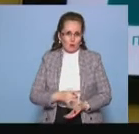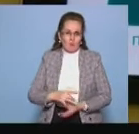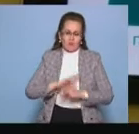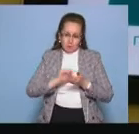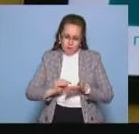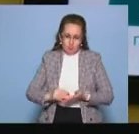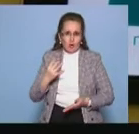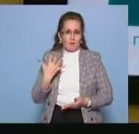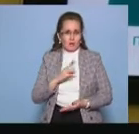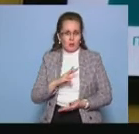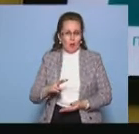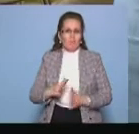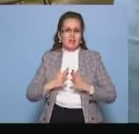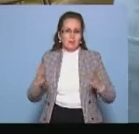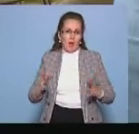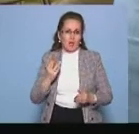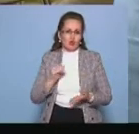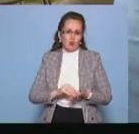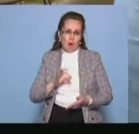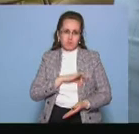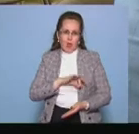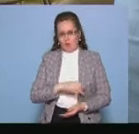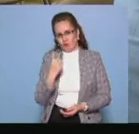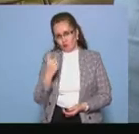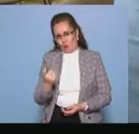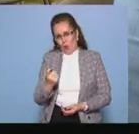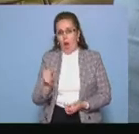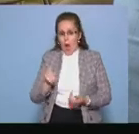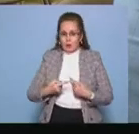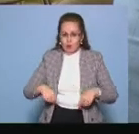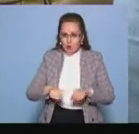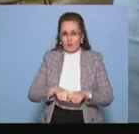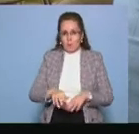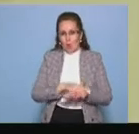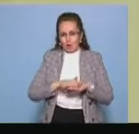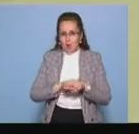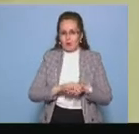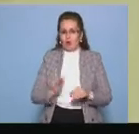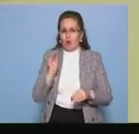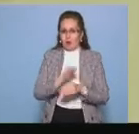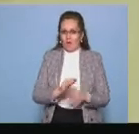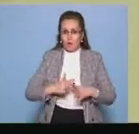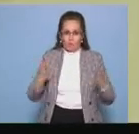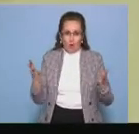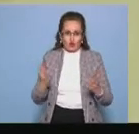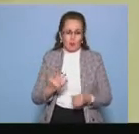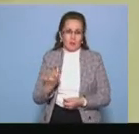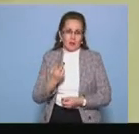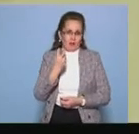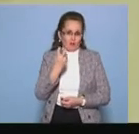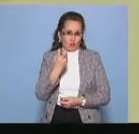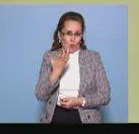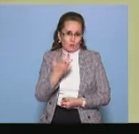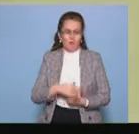минут, максимальная сумма баллов 100. А вот организованных площадок в этом году в Удмуртии добавилось. Их больше 200 по всей республике. Каждый